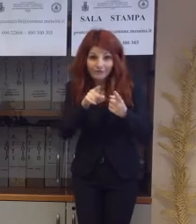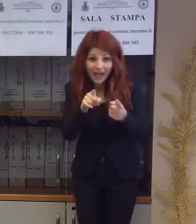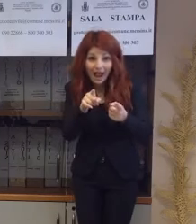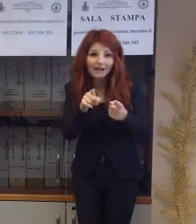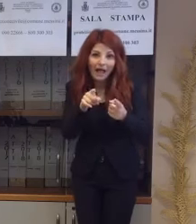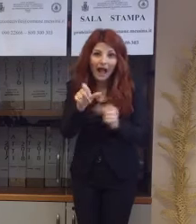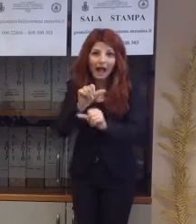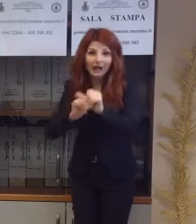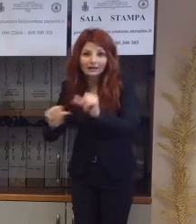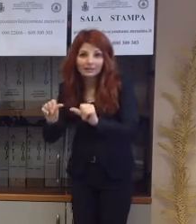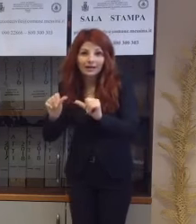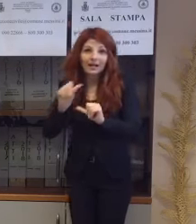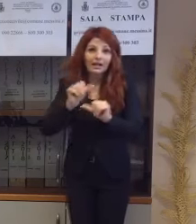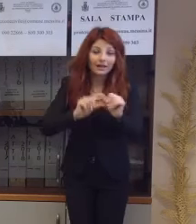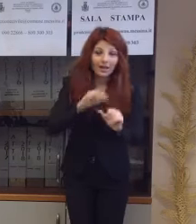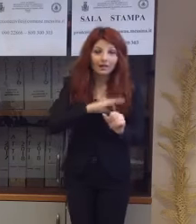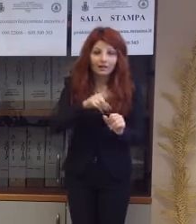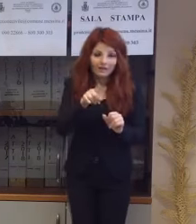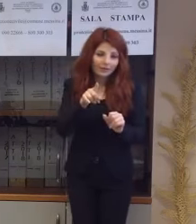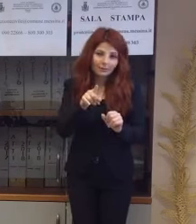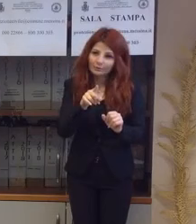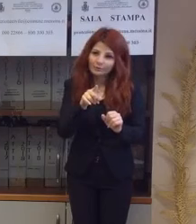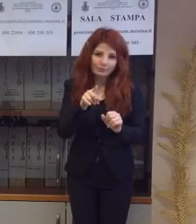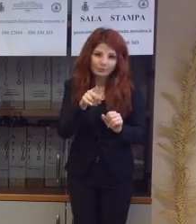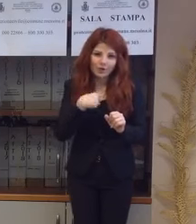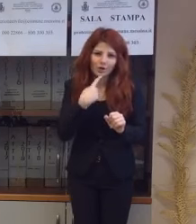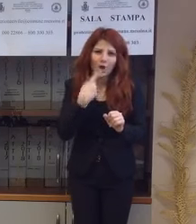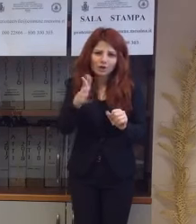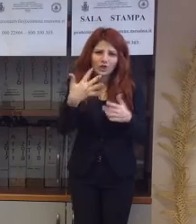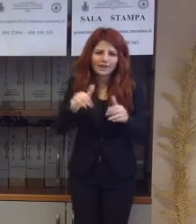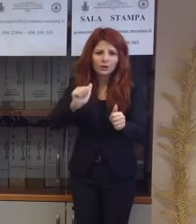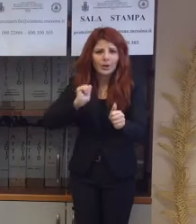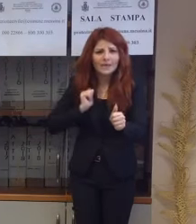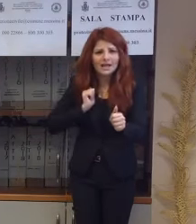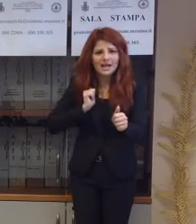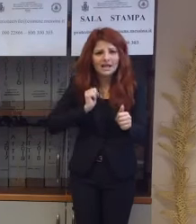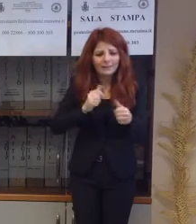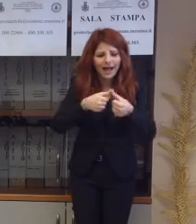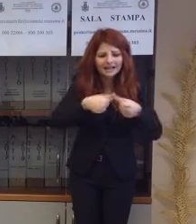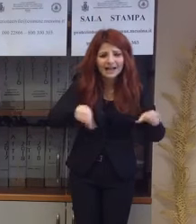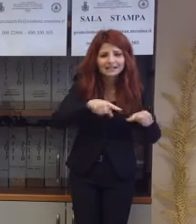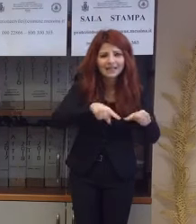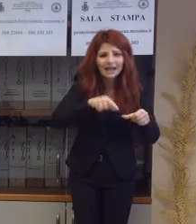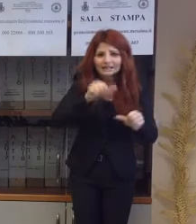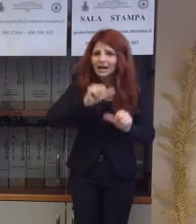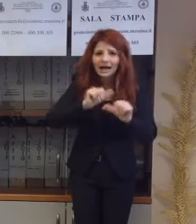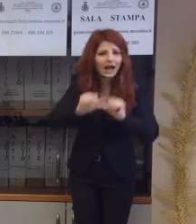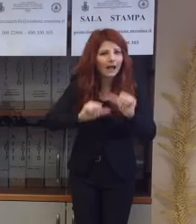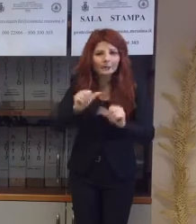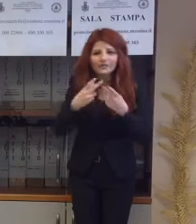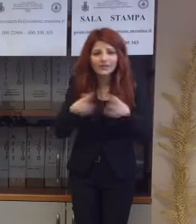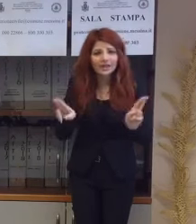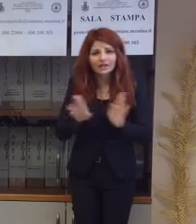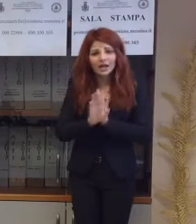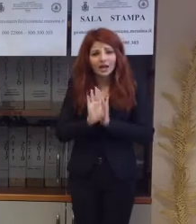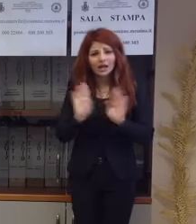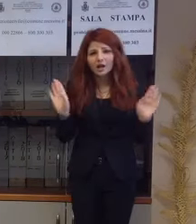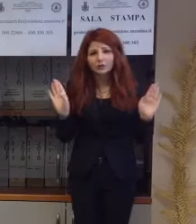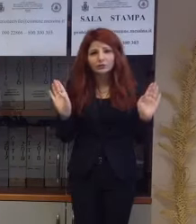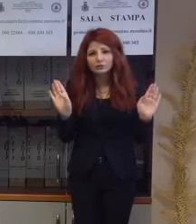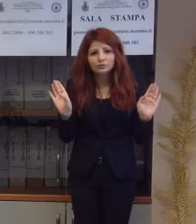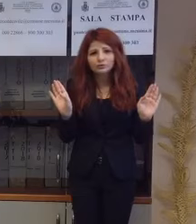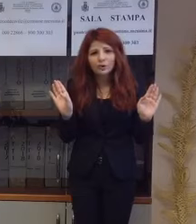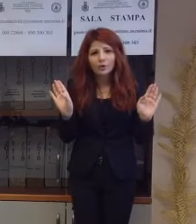ora ve l'ho detto che qui la residenza non si sposta, che la situazione per quanto ci riguarda è fotografata al 28